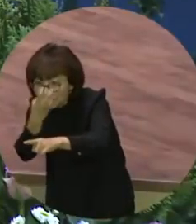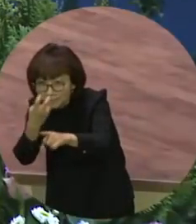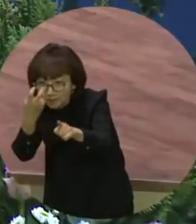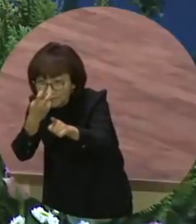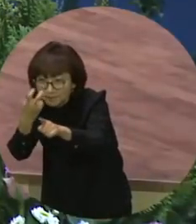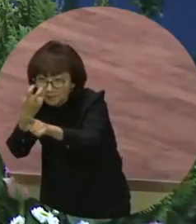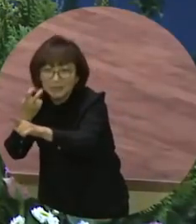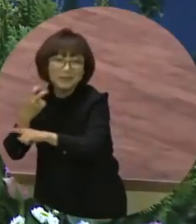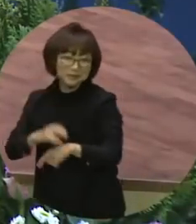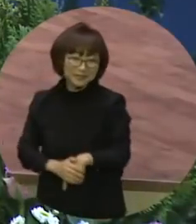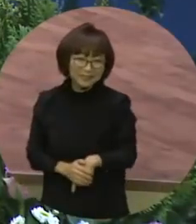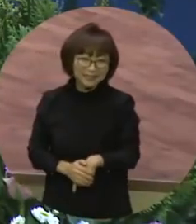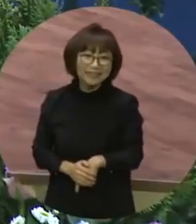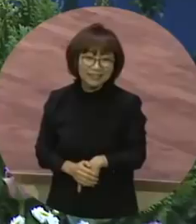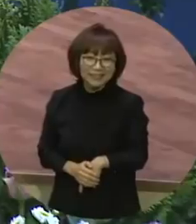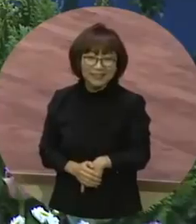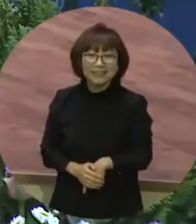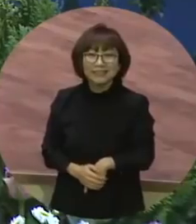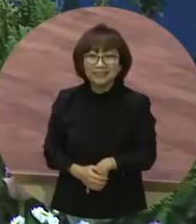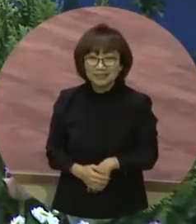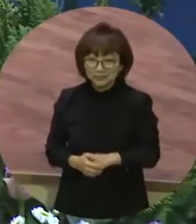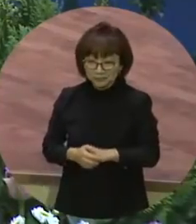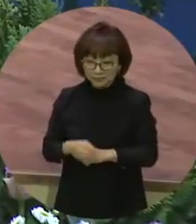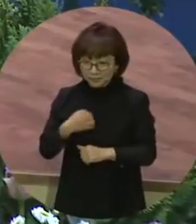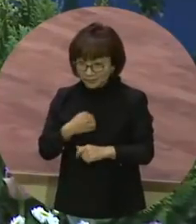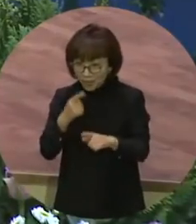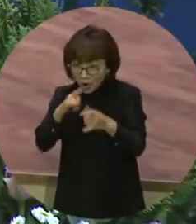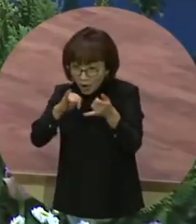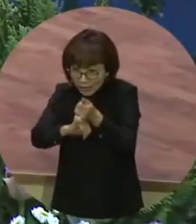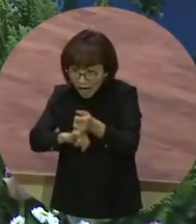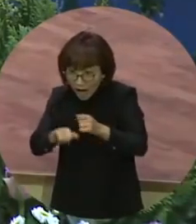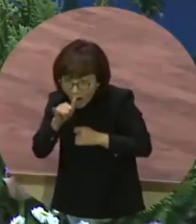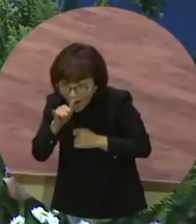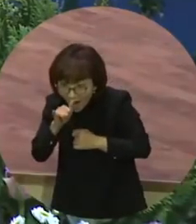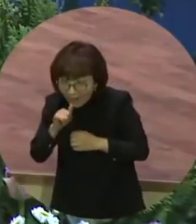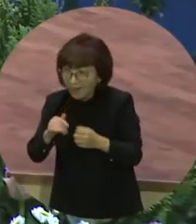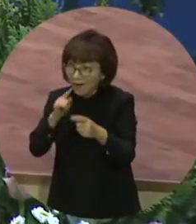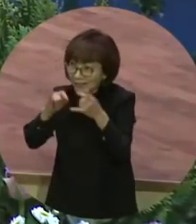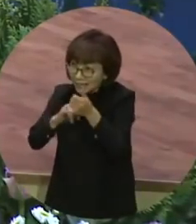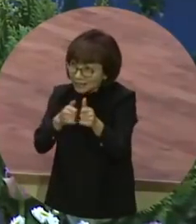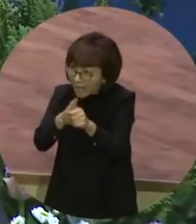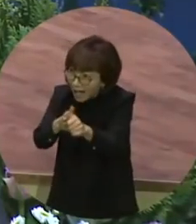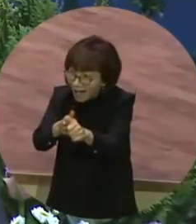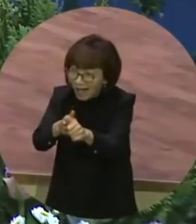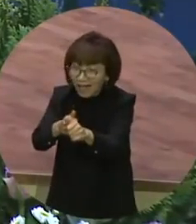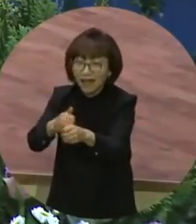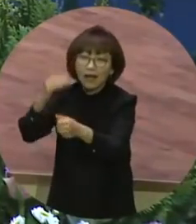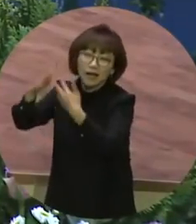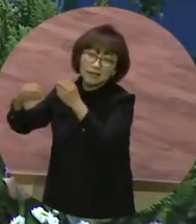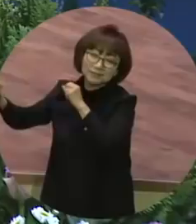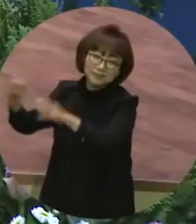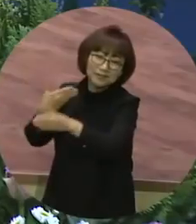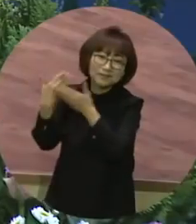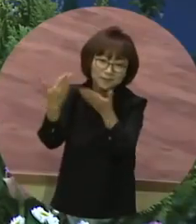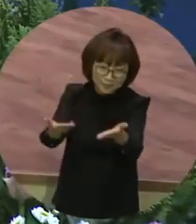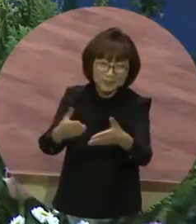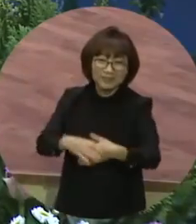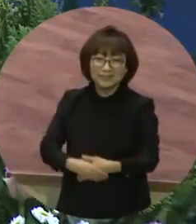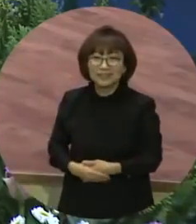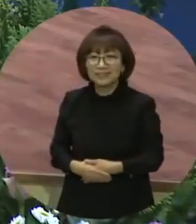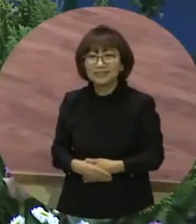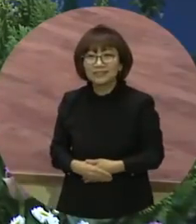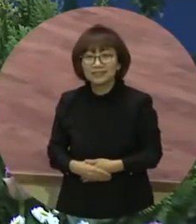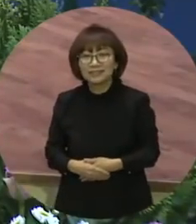하나님 그 다른 거 아무것도 안 봅니다. 말씀 있냐 없냐. 말씀 따라가나 안 따라가나. 지난 시간에 살펴본 것처럼